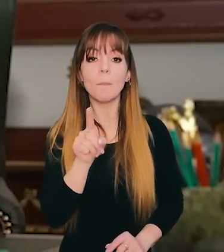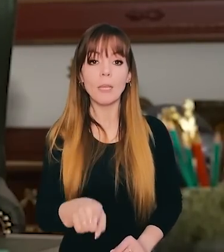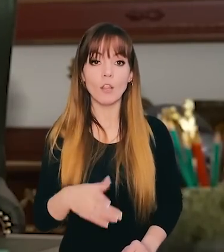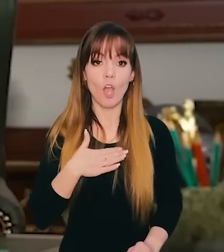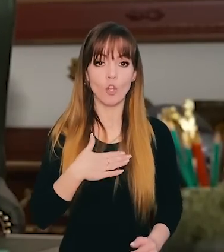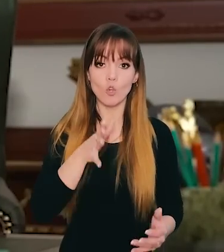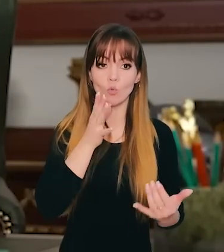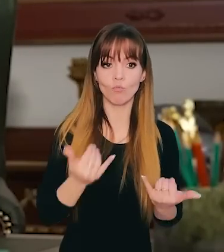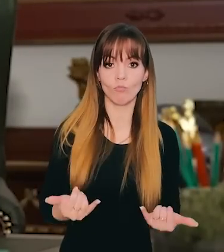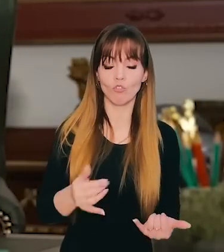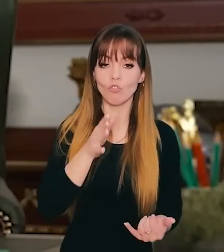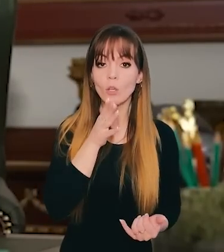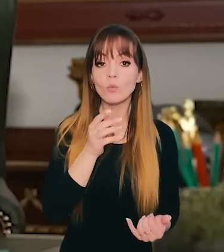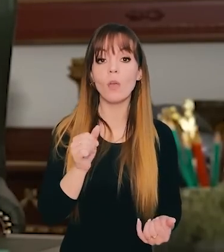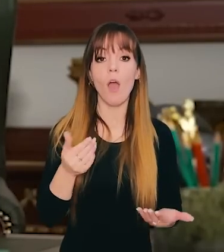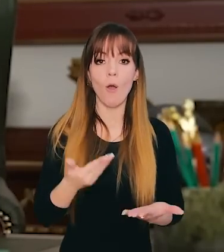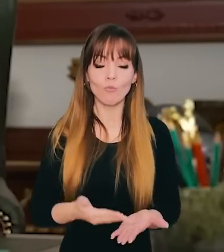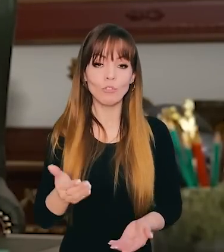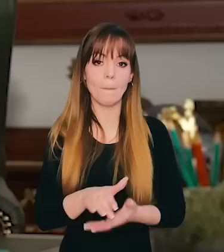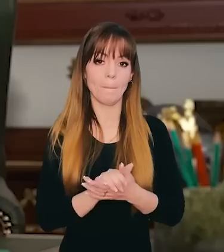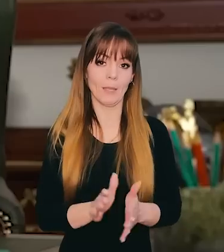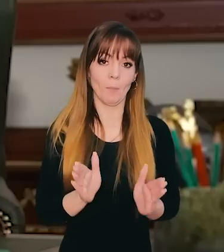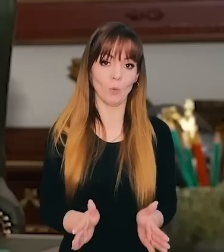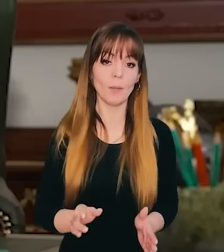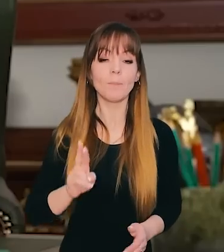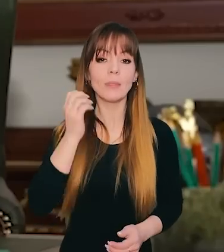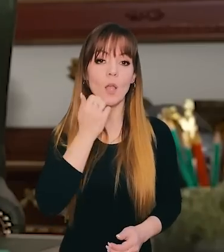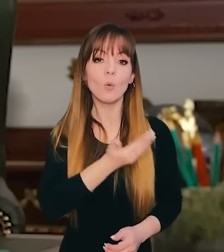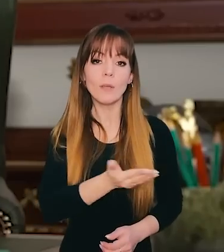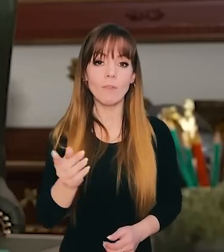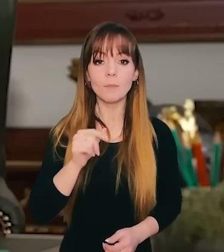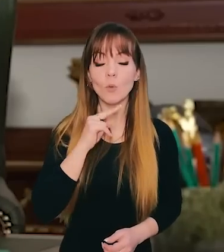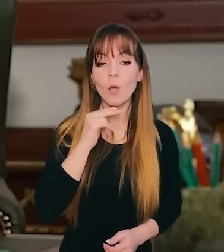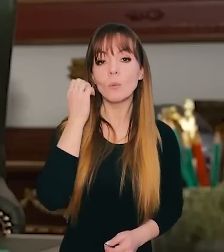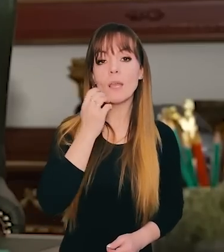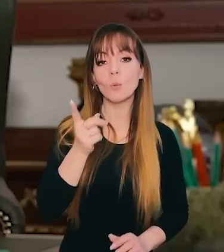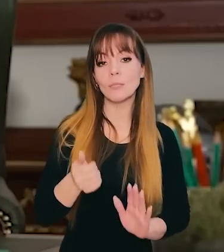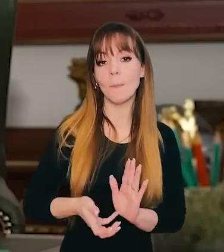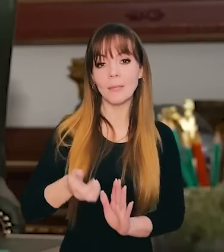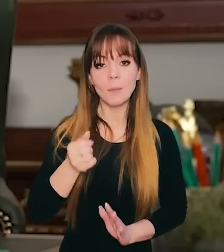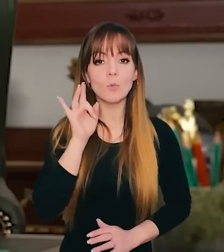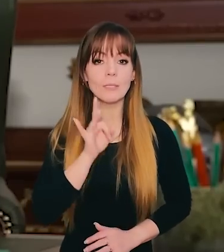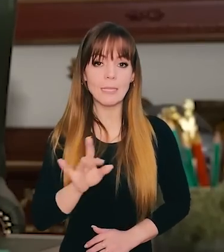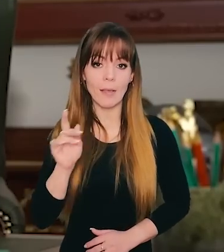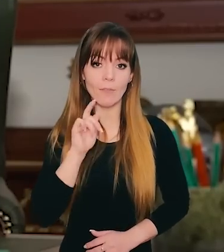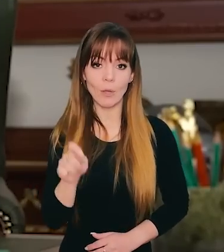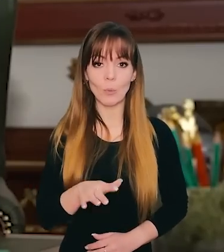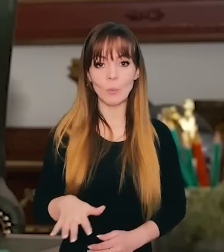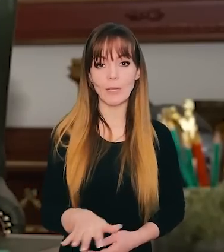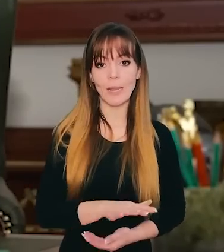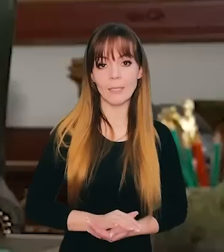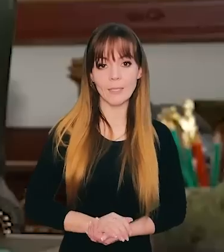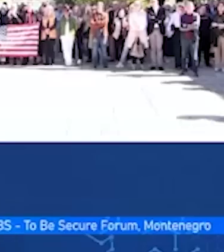ключове запитання нашого часу а отже мир буде я дякую вам за увагу Дякую за підтримку Слава